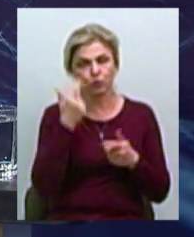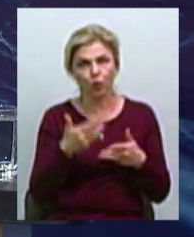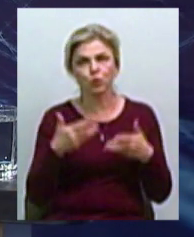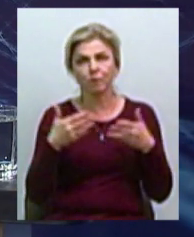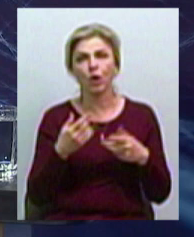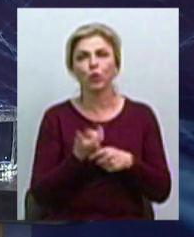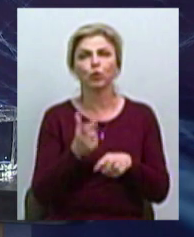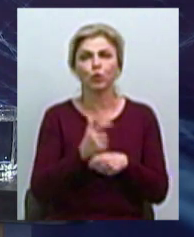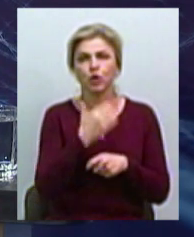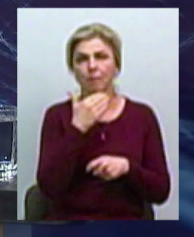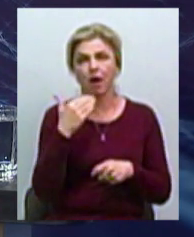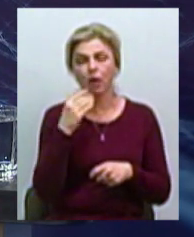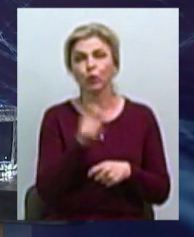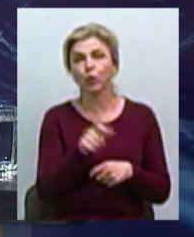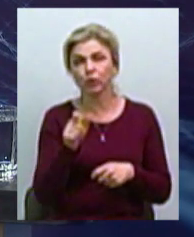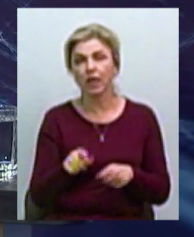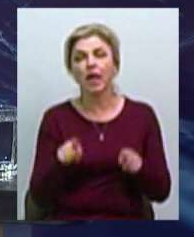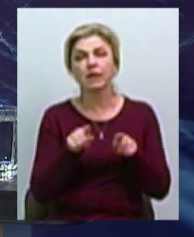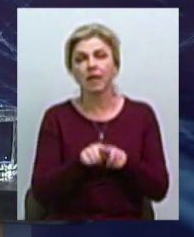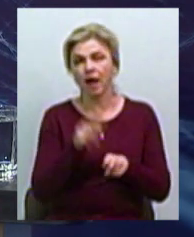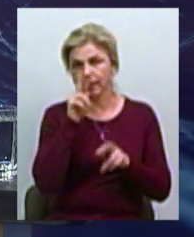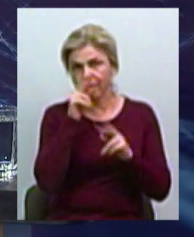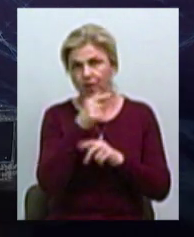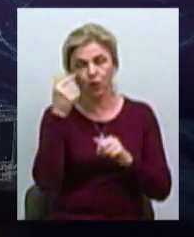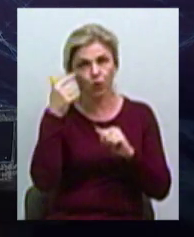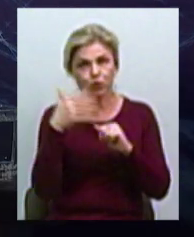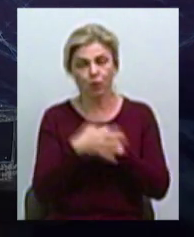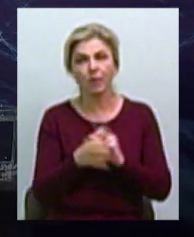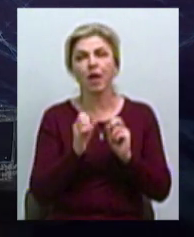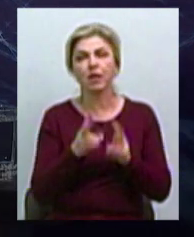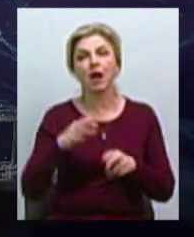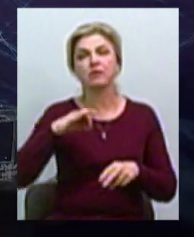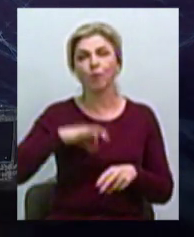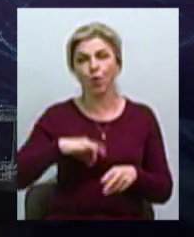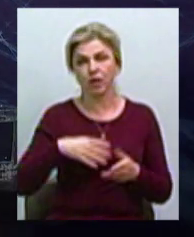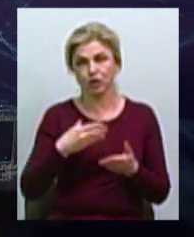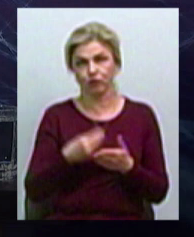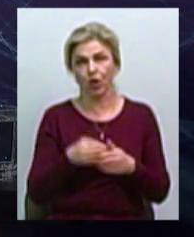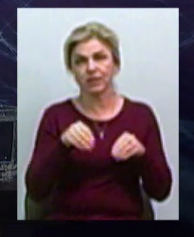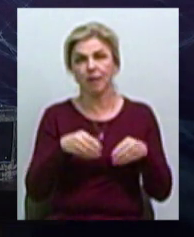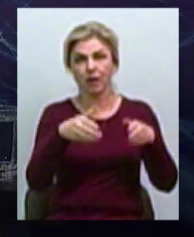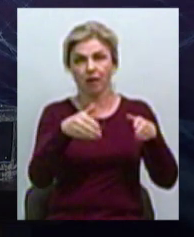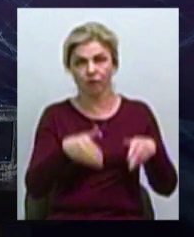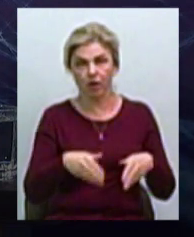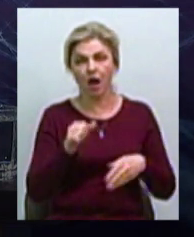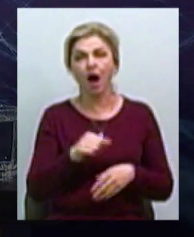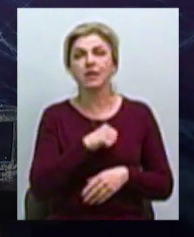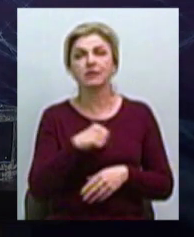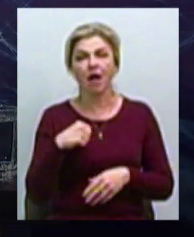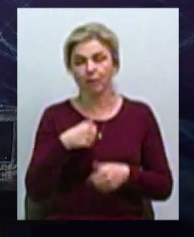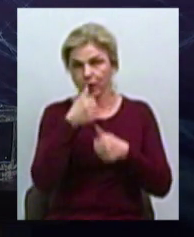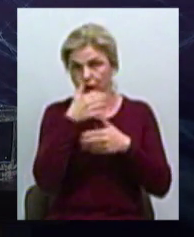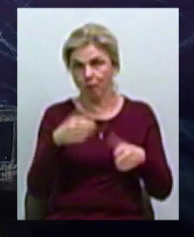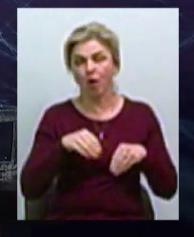дуже велика кількість людей таким чином невірно розуміє, як скористатися своєю земельною ділянкою, а самостійно якимось чином не може